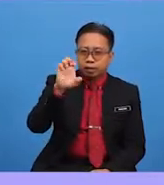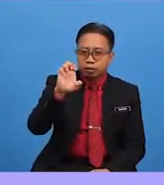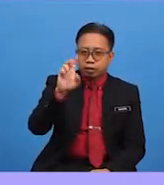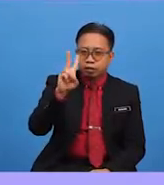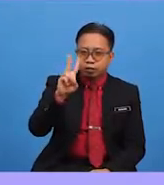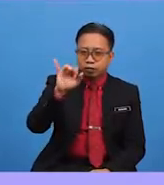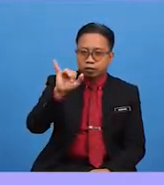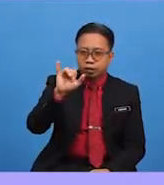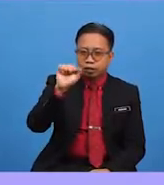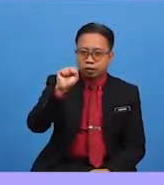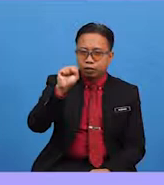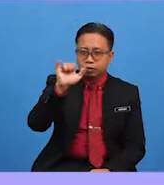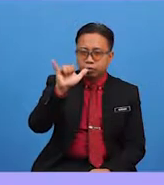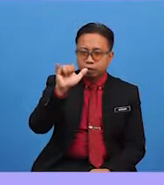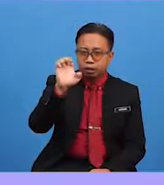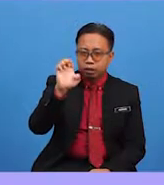Television.